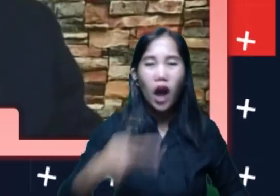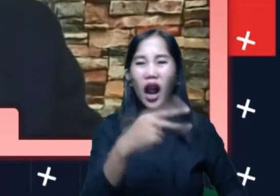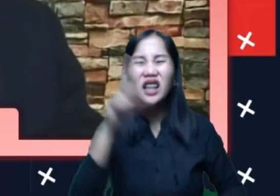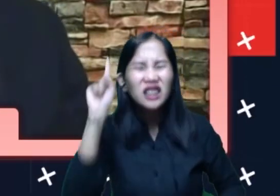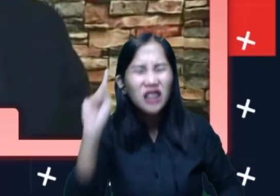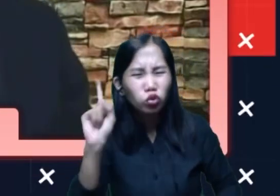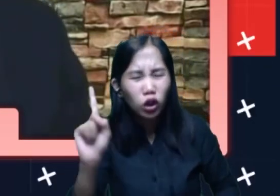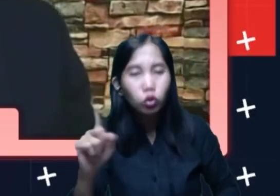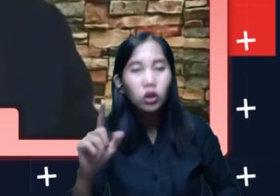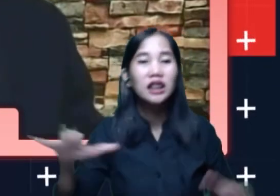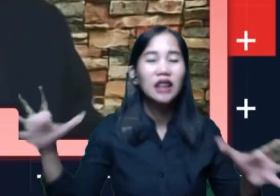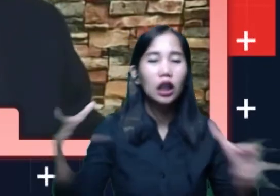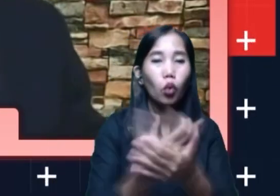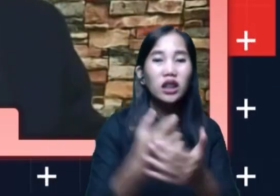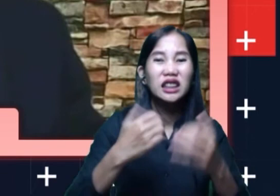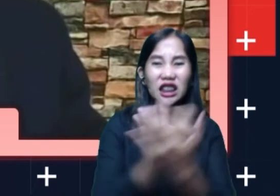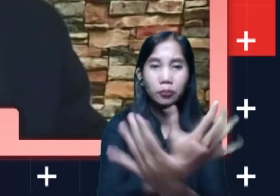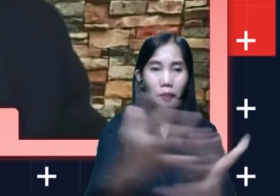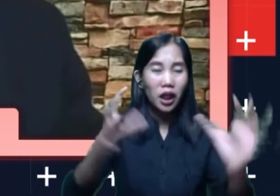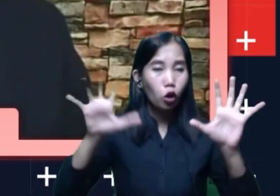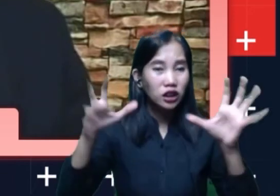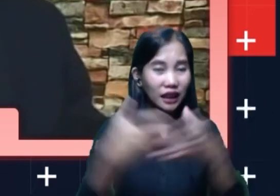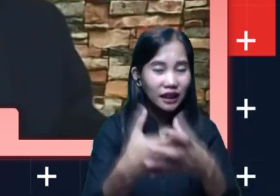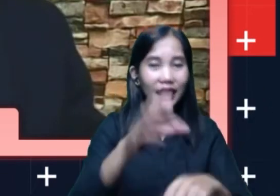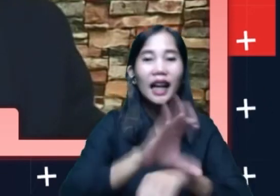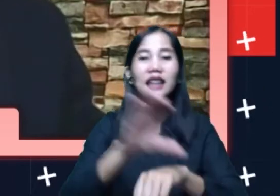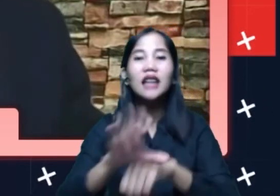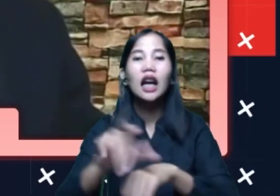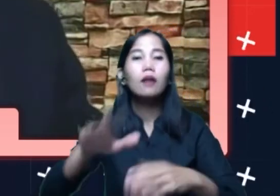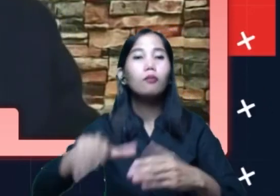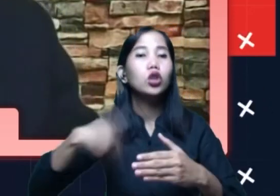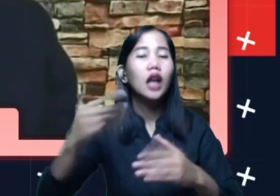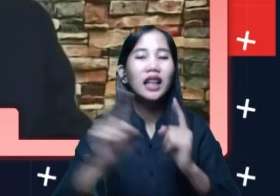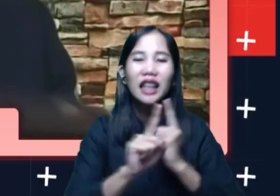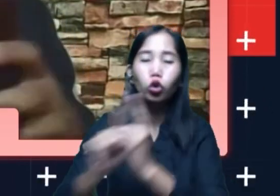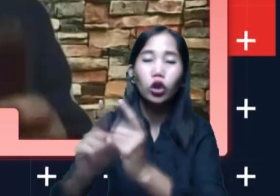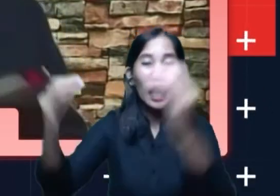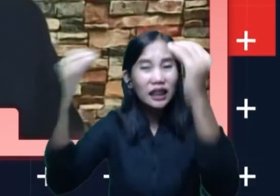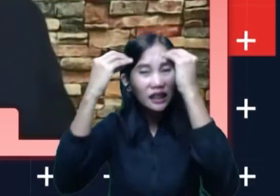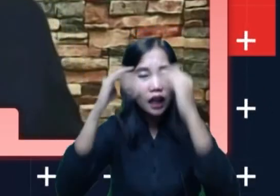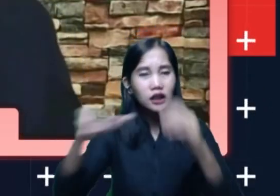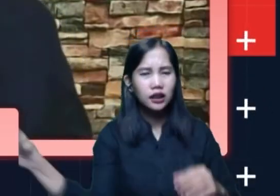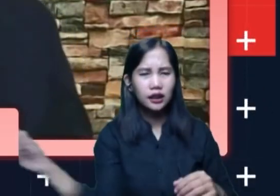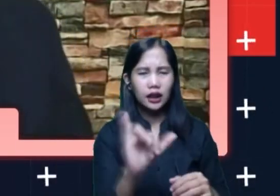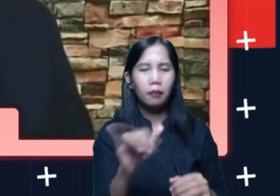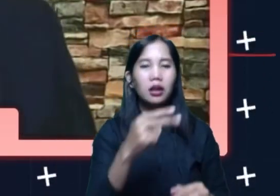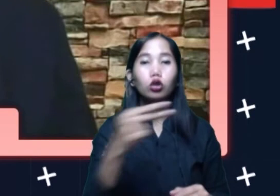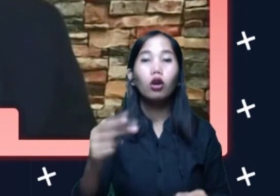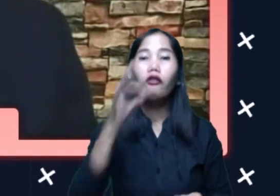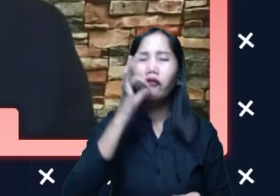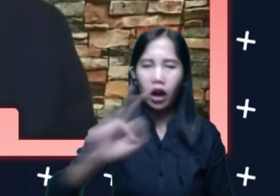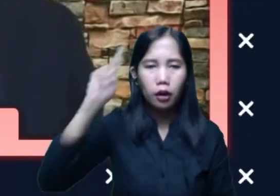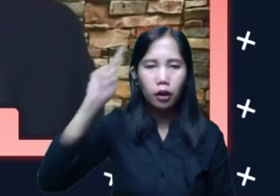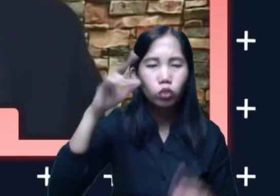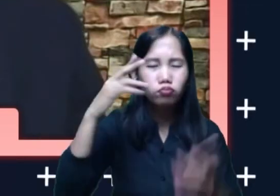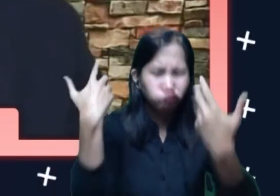Tuhan, menyelesaikan masalah dengan cara-cara yang disepakati bersama sesuai dengan firman Tuhan,